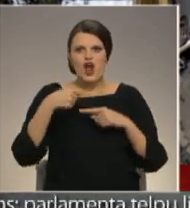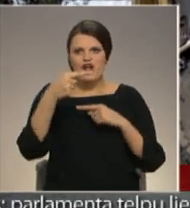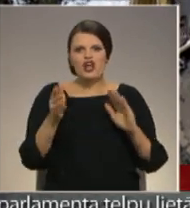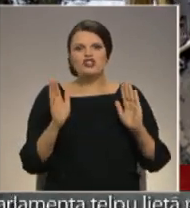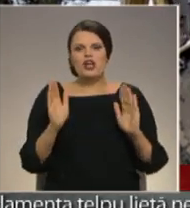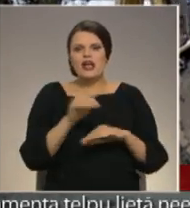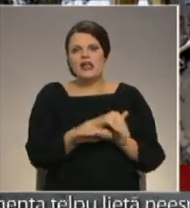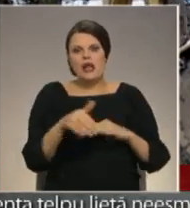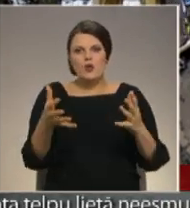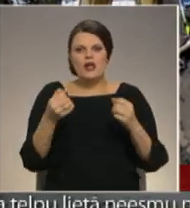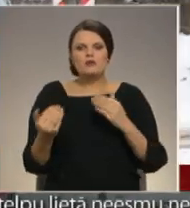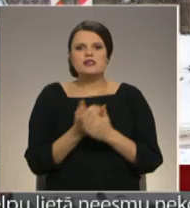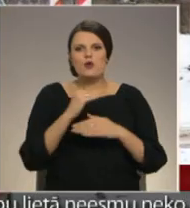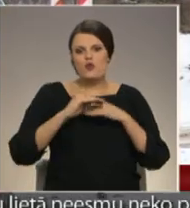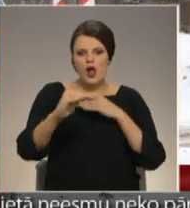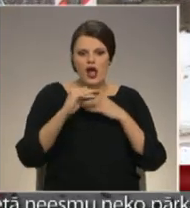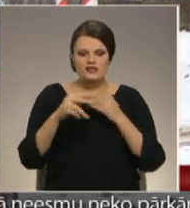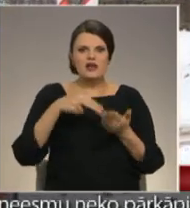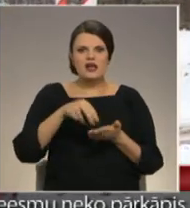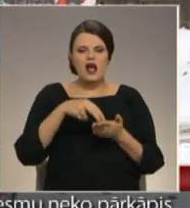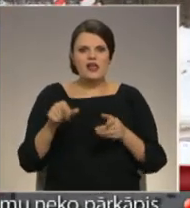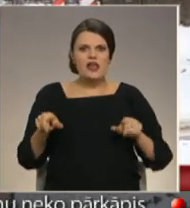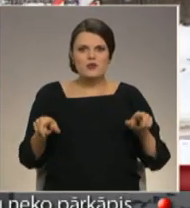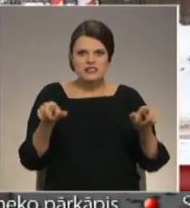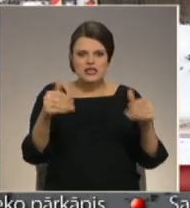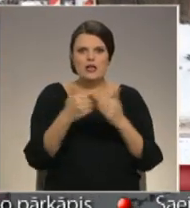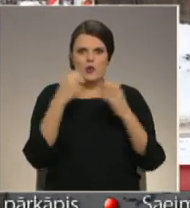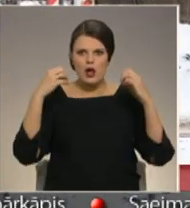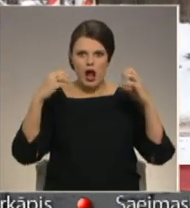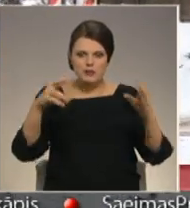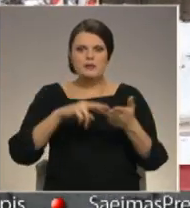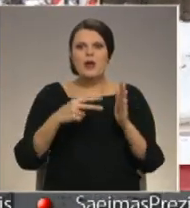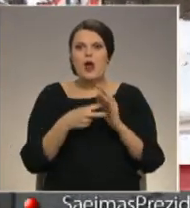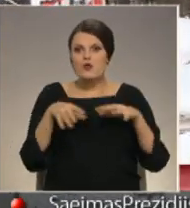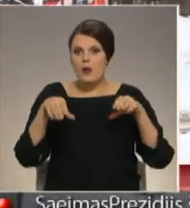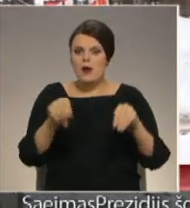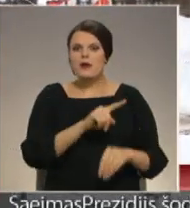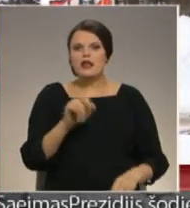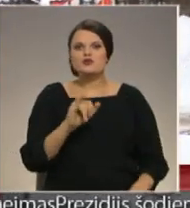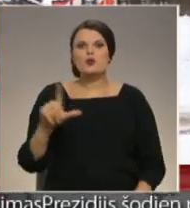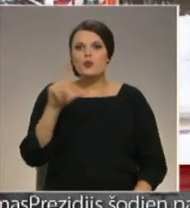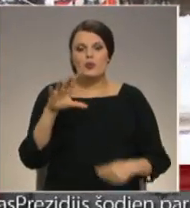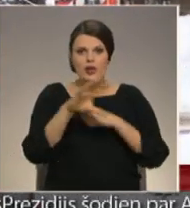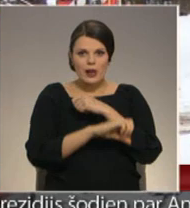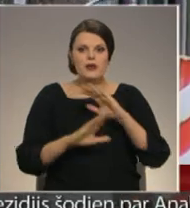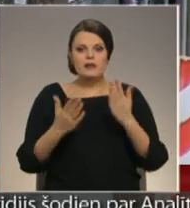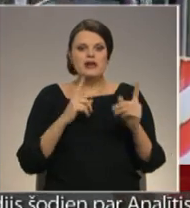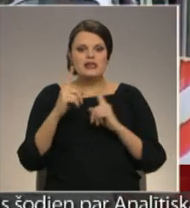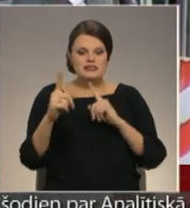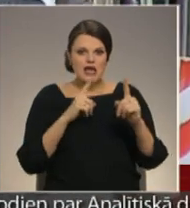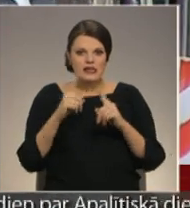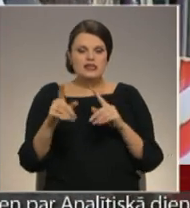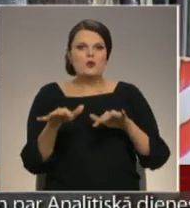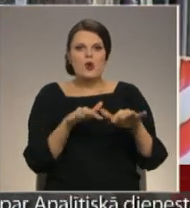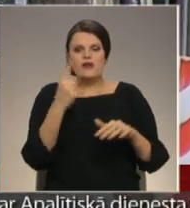ielas posms iegūs jaunu asfaltsegumu, gājēju celiņu un jaunu apgaismojumu plānots pabeigt līdz jūlija beigām, bet tikmēr satiksmi tiek